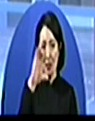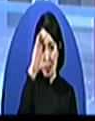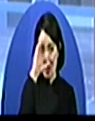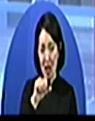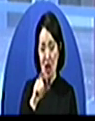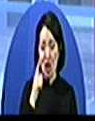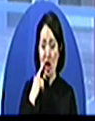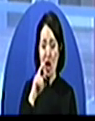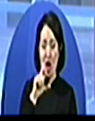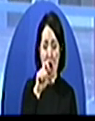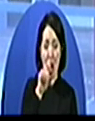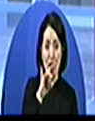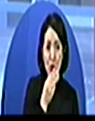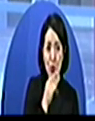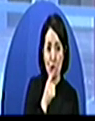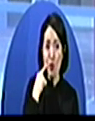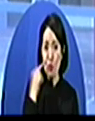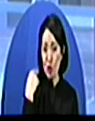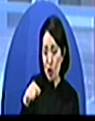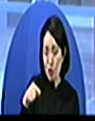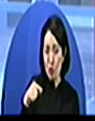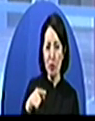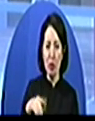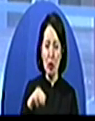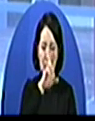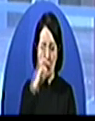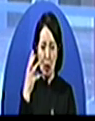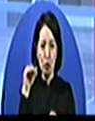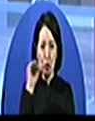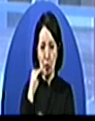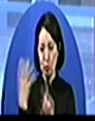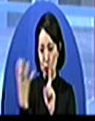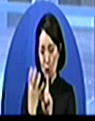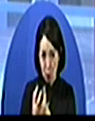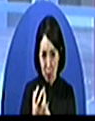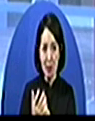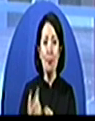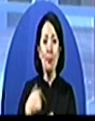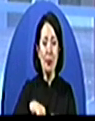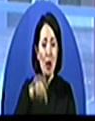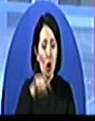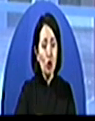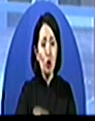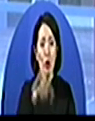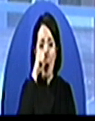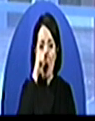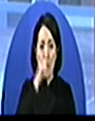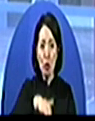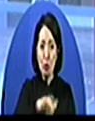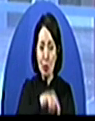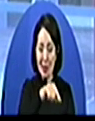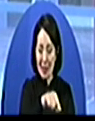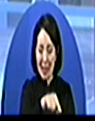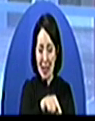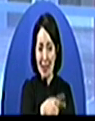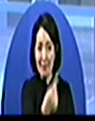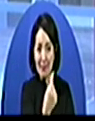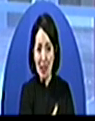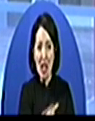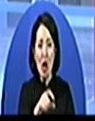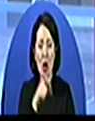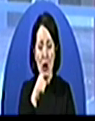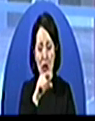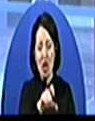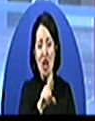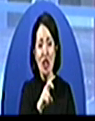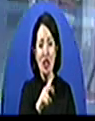эмэгтэйчүүдийн эрхийн төлөө үйл ажиллагаа явуулдаг төрийн бус байгууллагуудын төлөөлөлтөд уулзсанаас гадна мөн өнөөдөр Оросын холбооны улсаас Монгол улсад цуга элчин сайд Азизовыг хүлээн